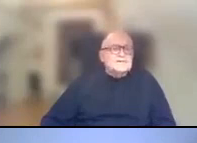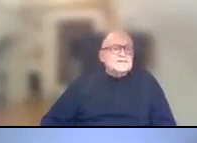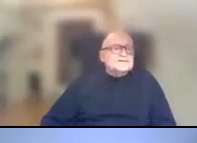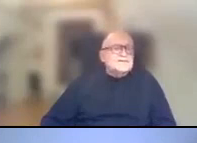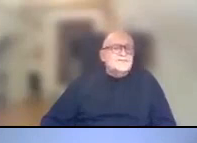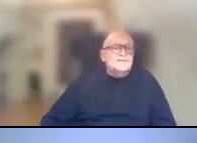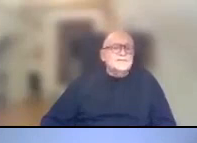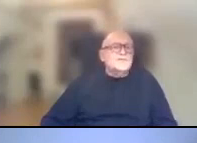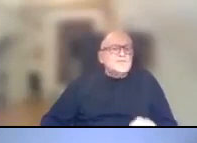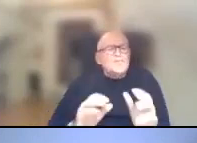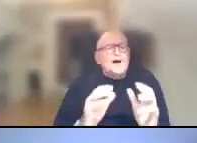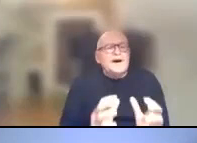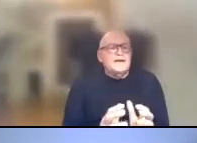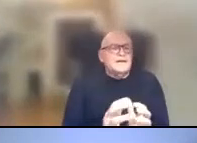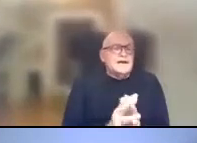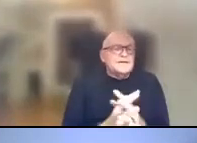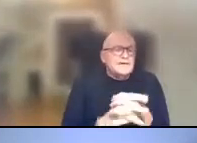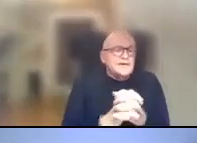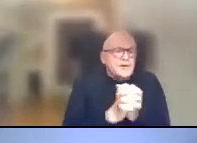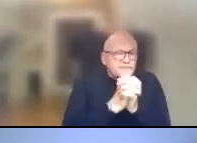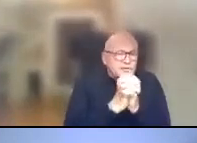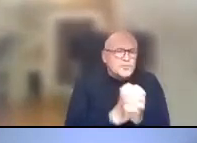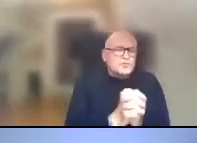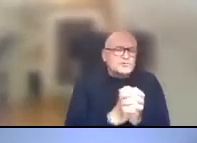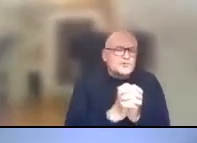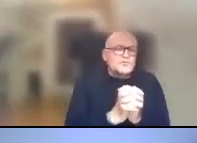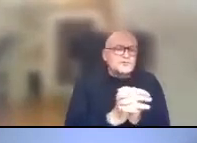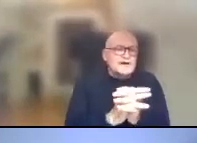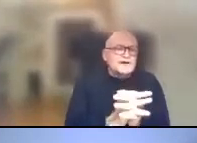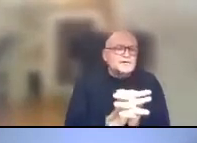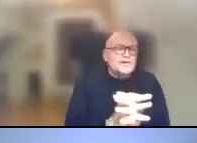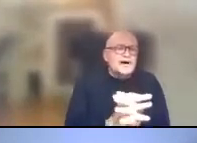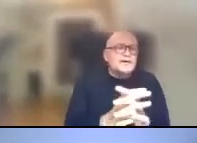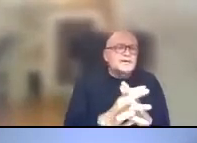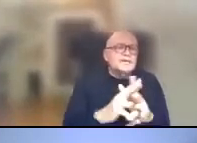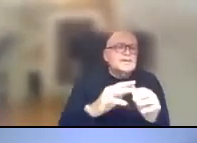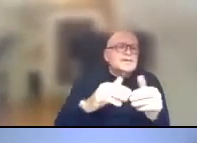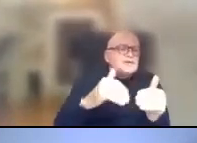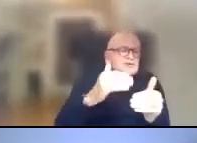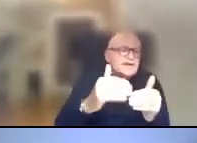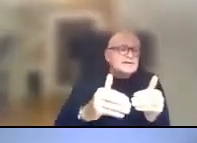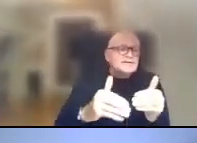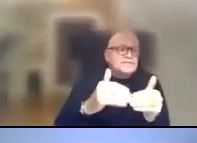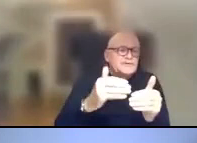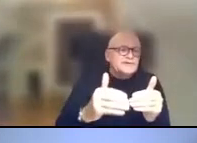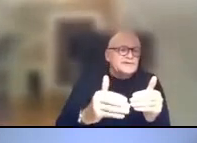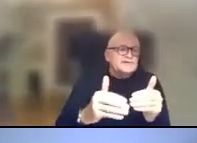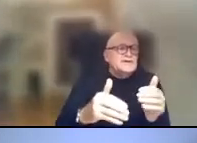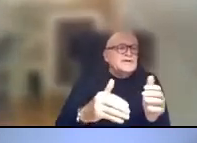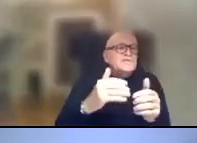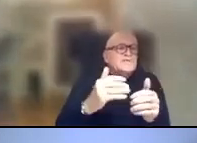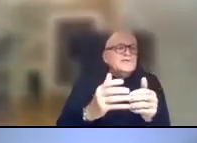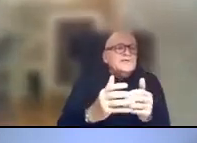ist. Sie finden überall eine verrohte und brutale Sprache, die schleichend